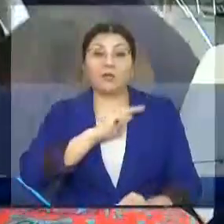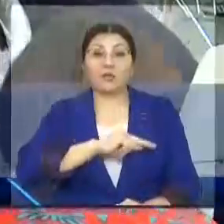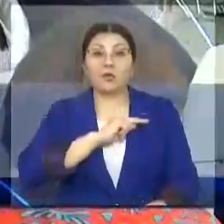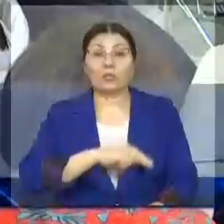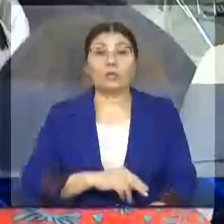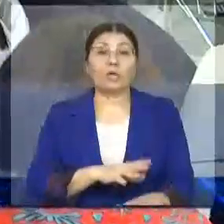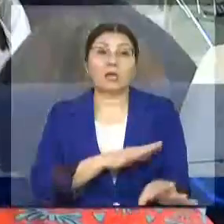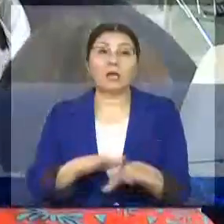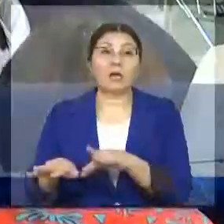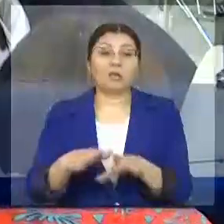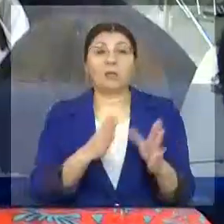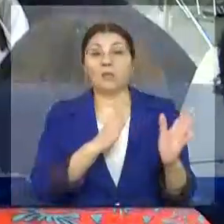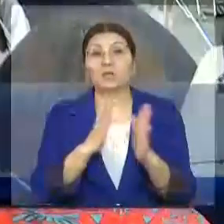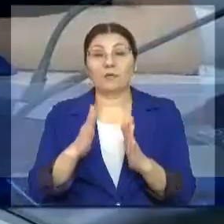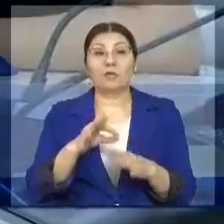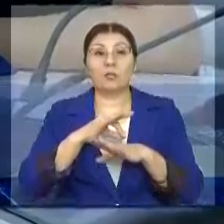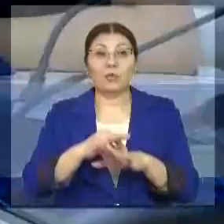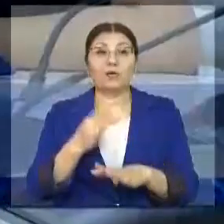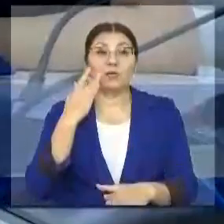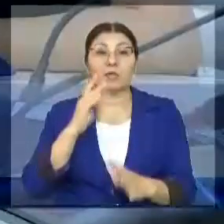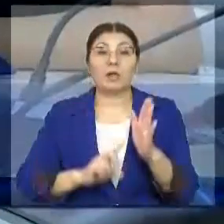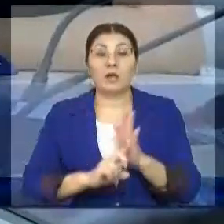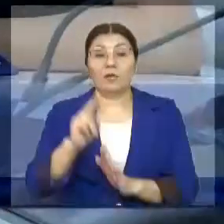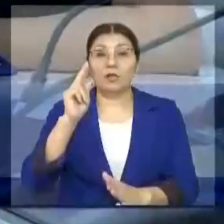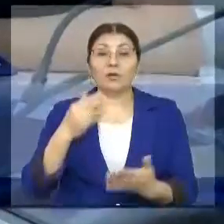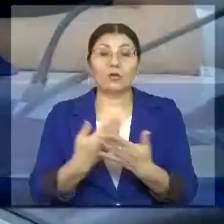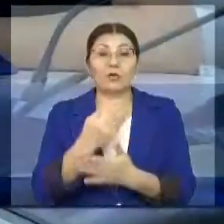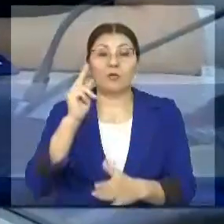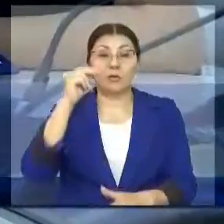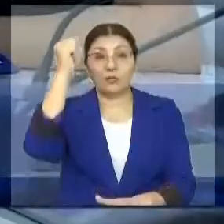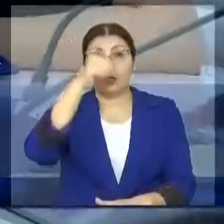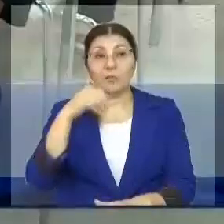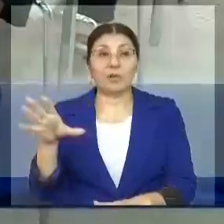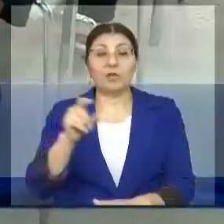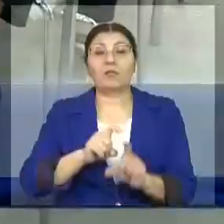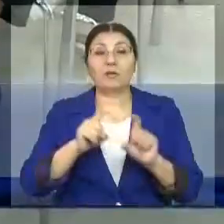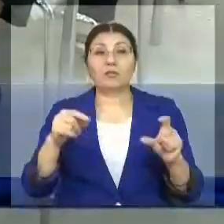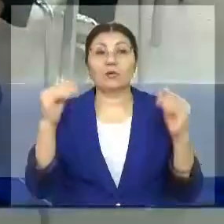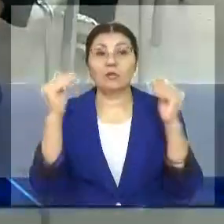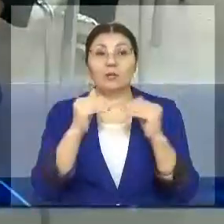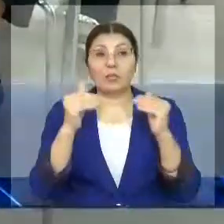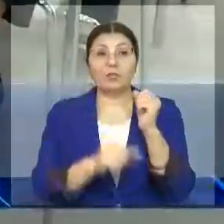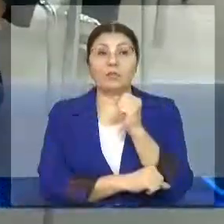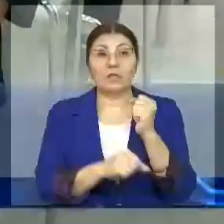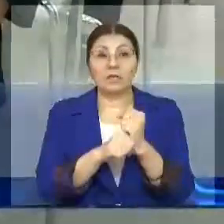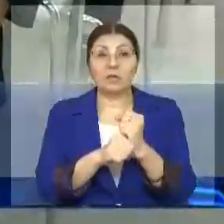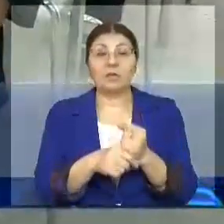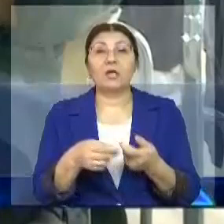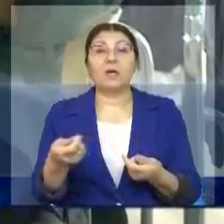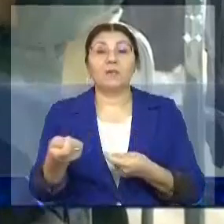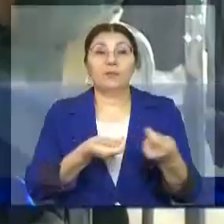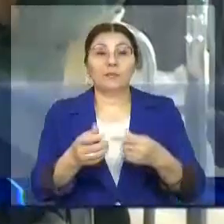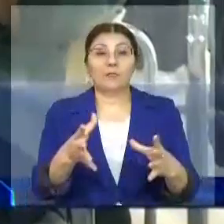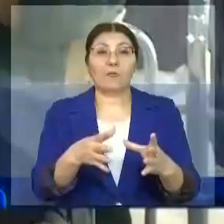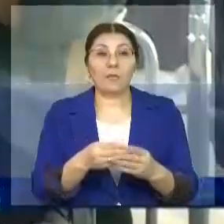Акция «Час добропорядочности» проводится традиционно в начале нового учебного года в школах, колледжах и университетах. Сотрудники профильного департамента